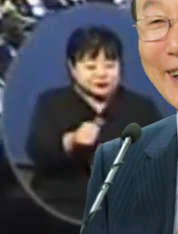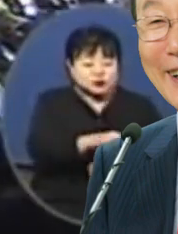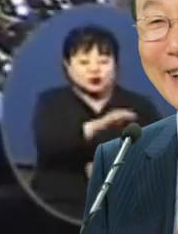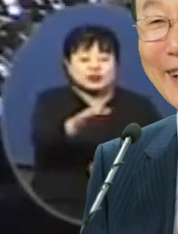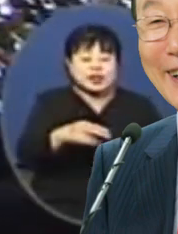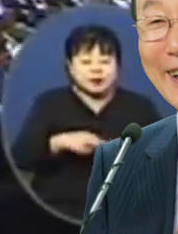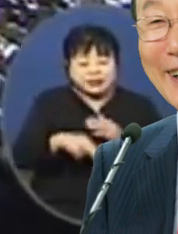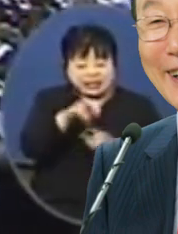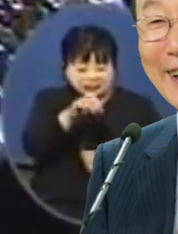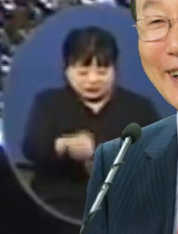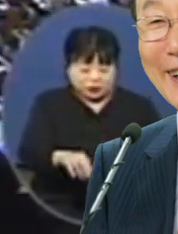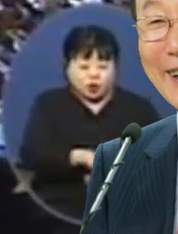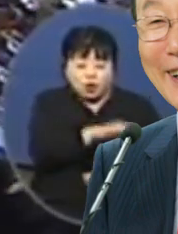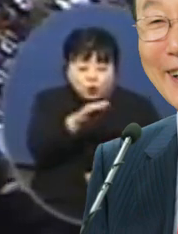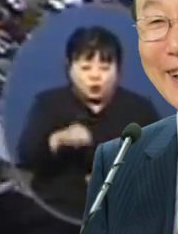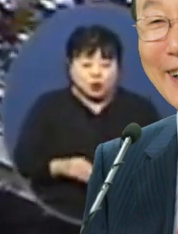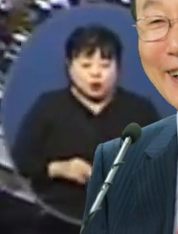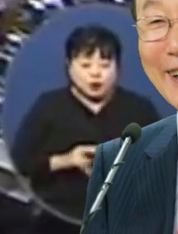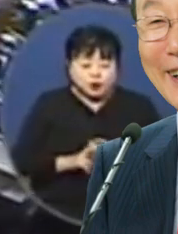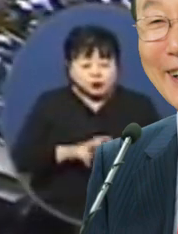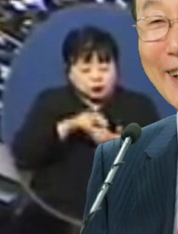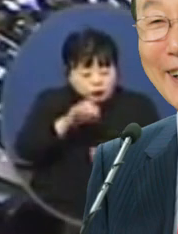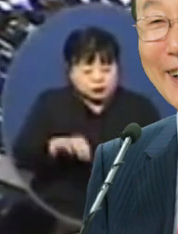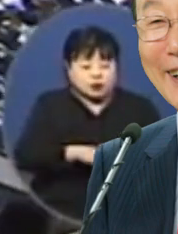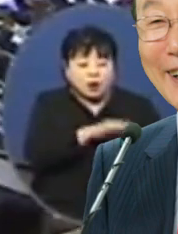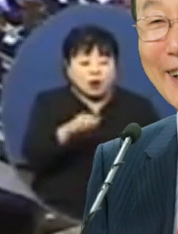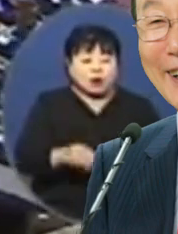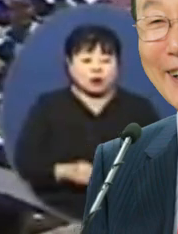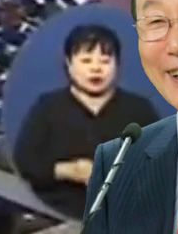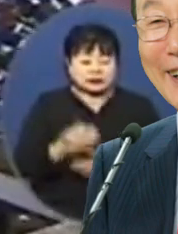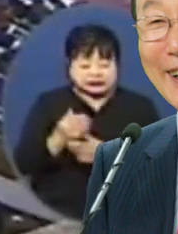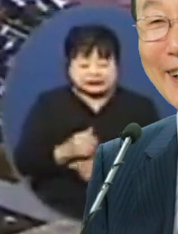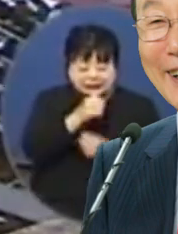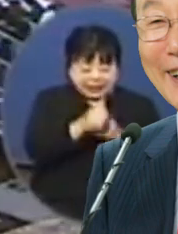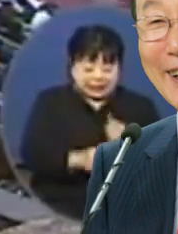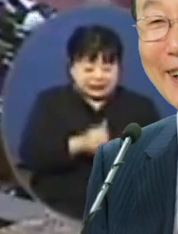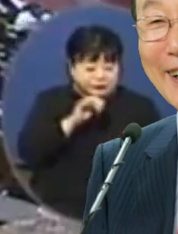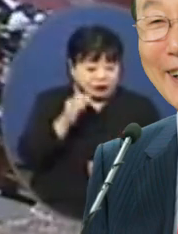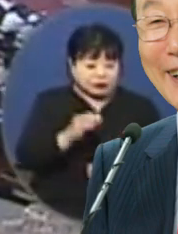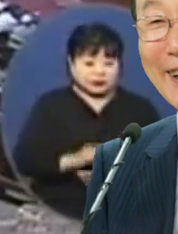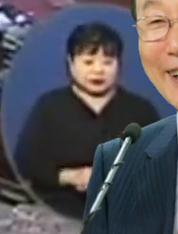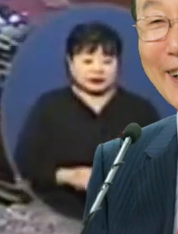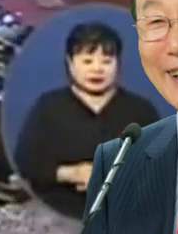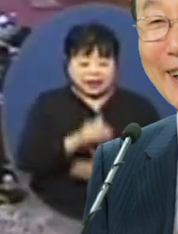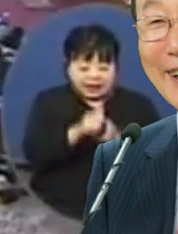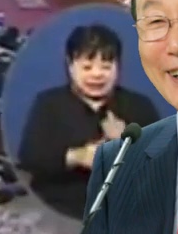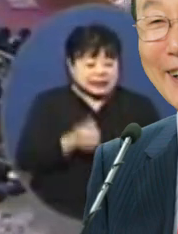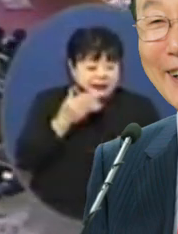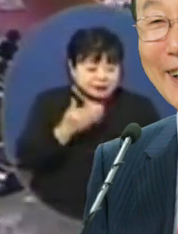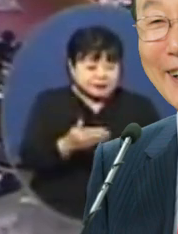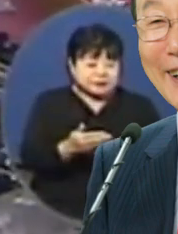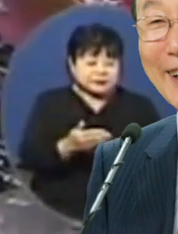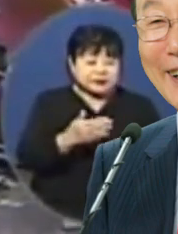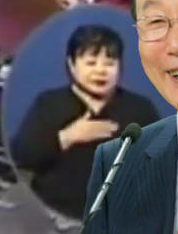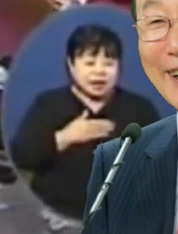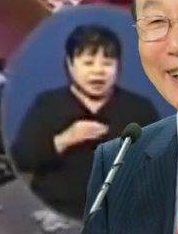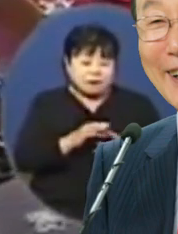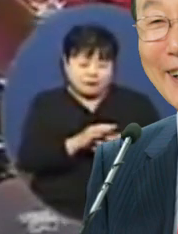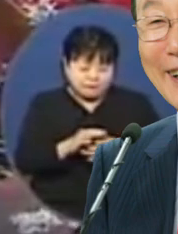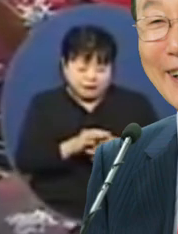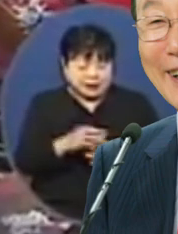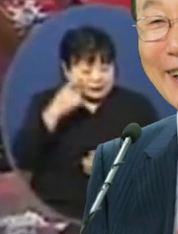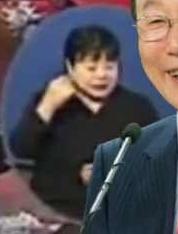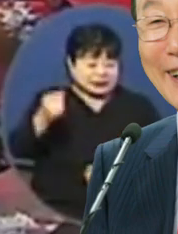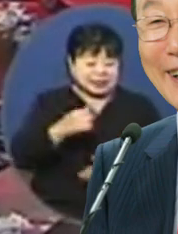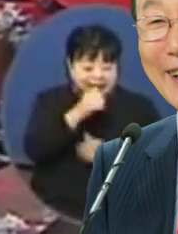우리의 피난처요 우리의 요새요 우리의 의지하는 하나님이라고 해도 좋은데 하나님과 나와의 긴밀한 관계를